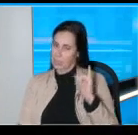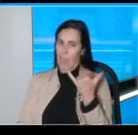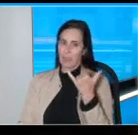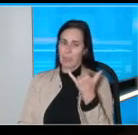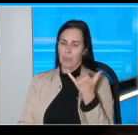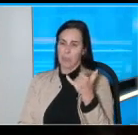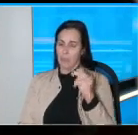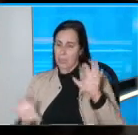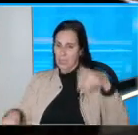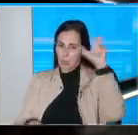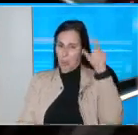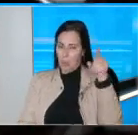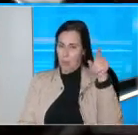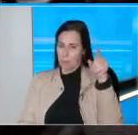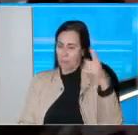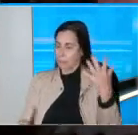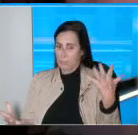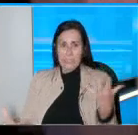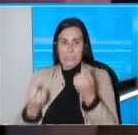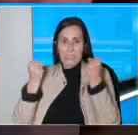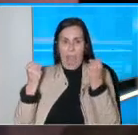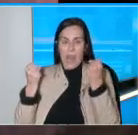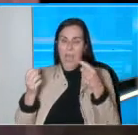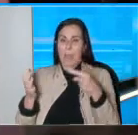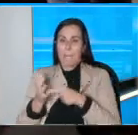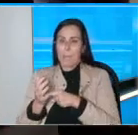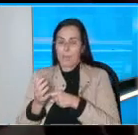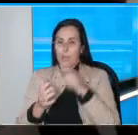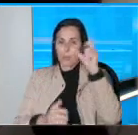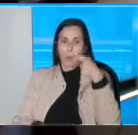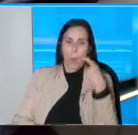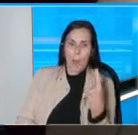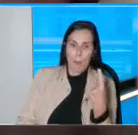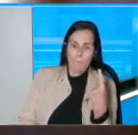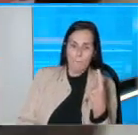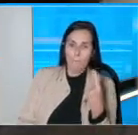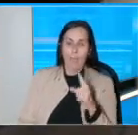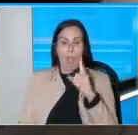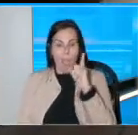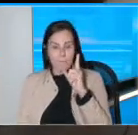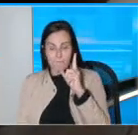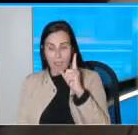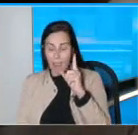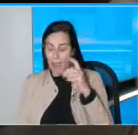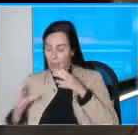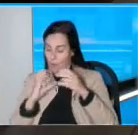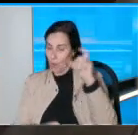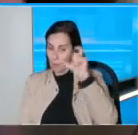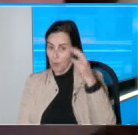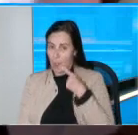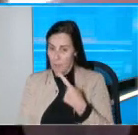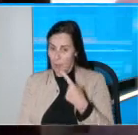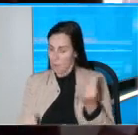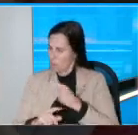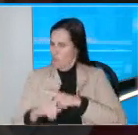כן. ארדואן סיפרו לנו, ניצל מניסיון התנגשות, וזאת לפי התקשורת הטורקית. אלא שהתקשורת בטורקיה דיווחה על